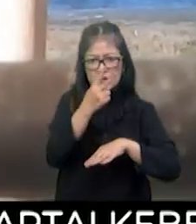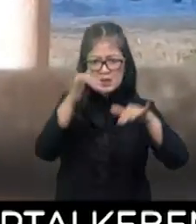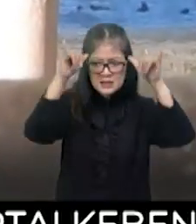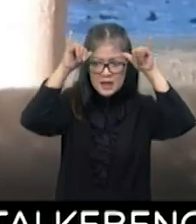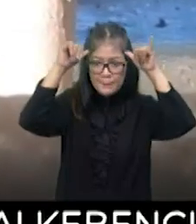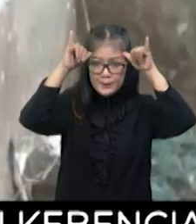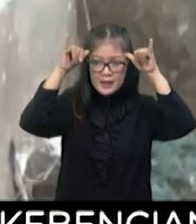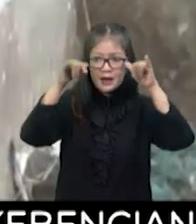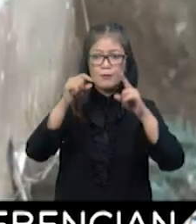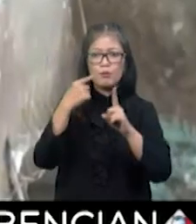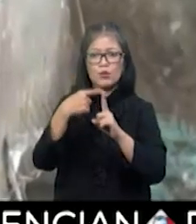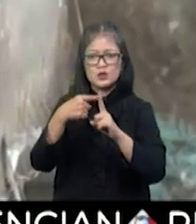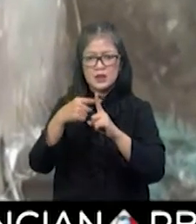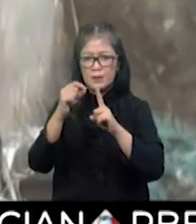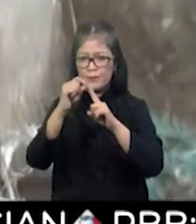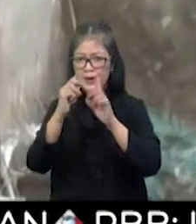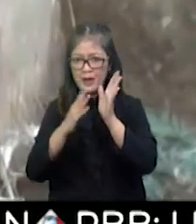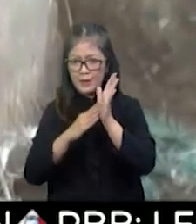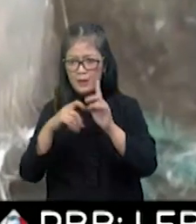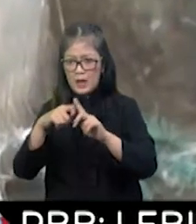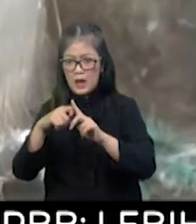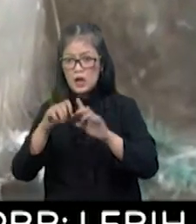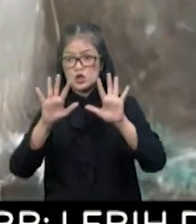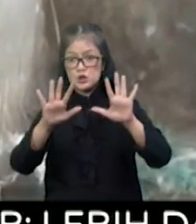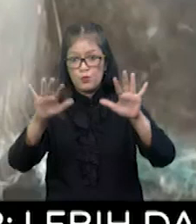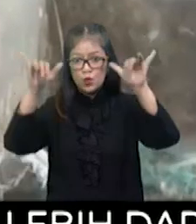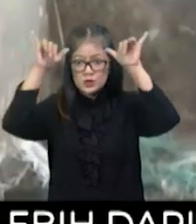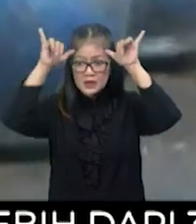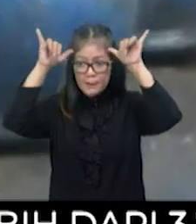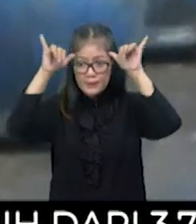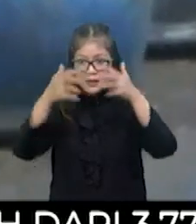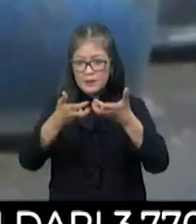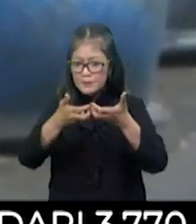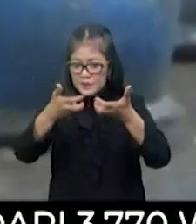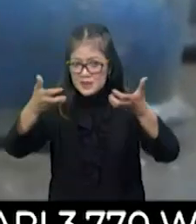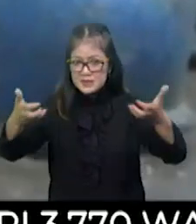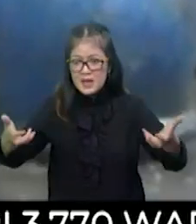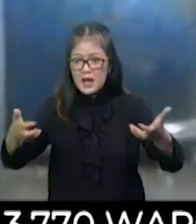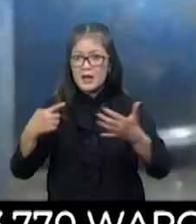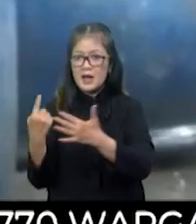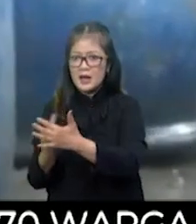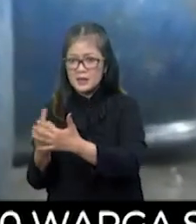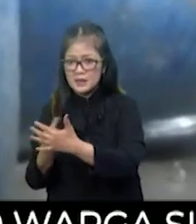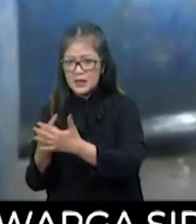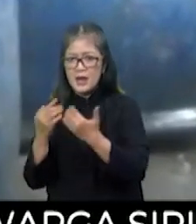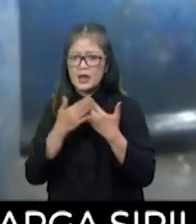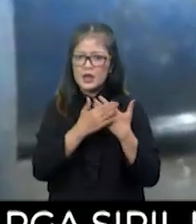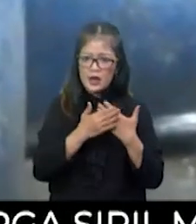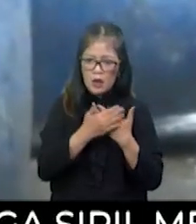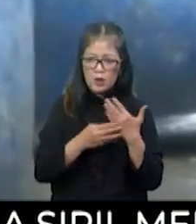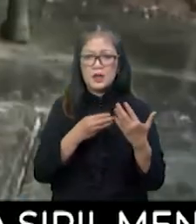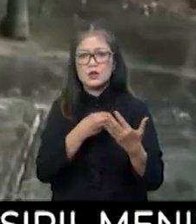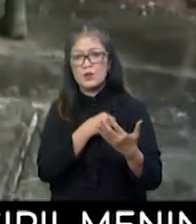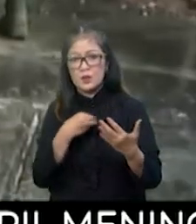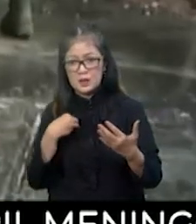PMK. Sementara puluhan sapi lainnya kini tengah dikarantina dan mendapatkan perawatan intensif oleh dokter hewan dari Dinas